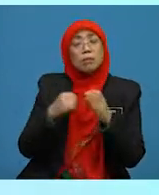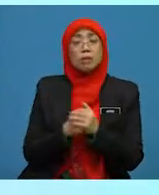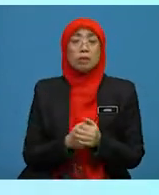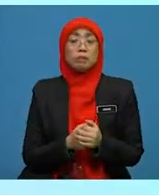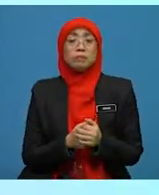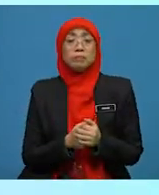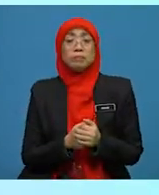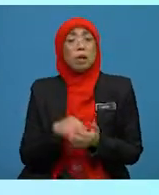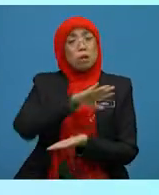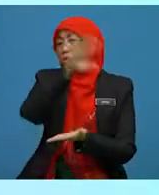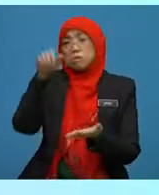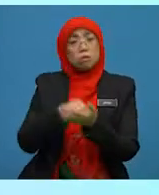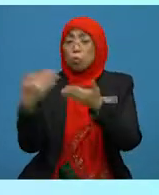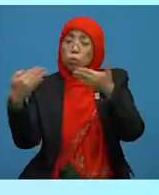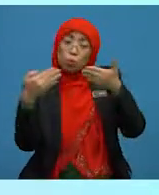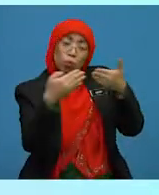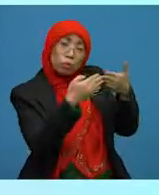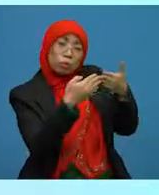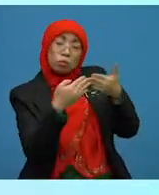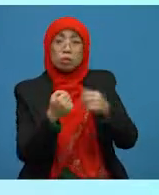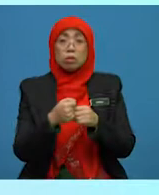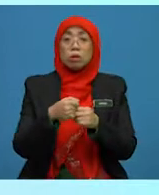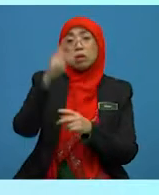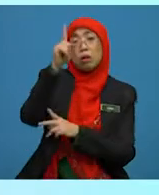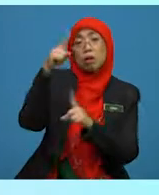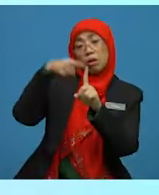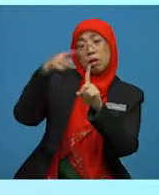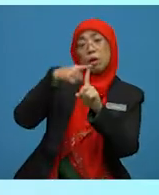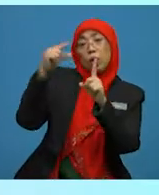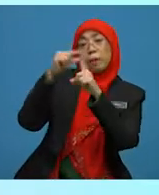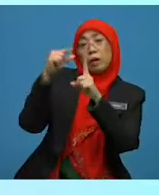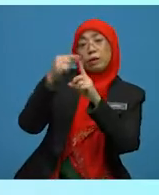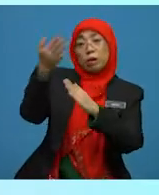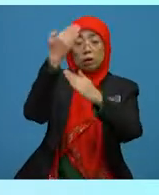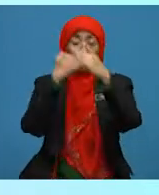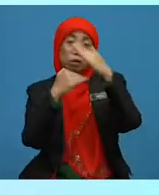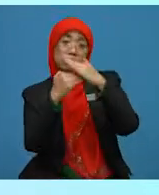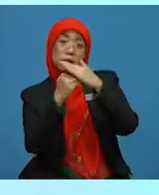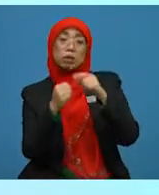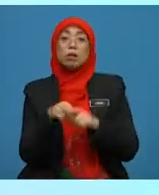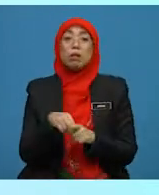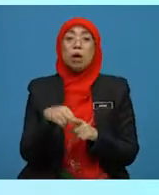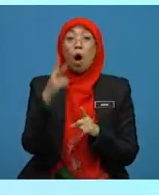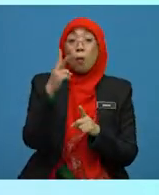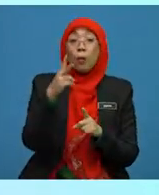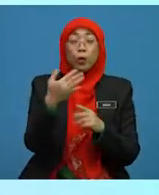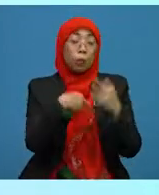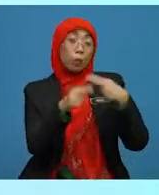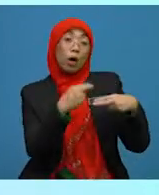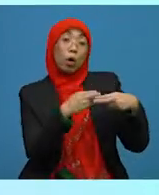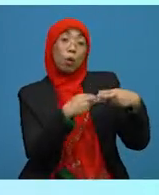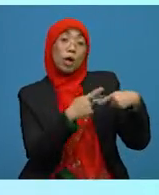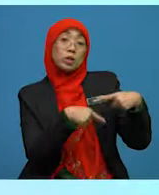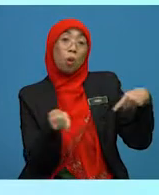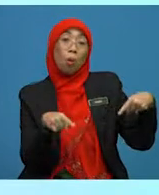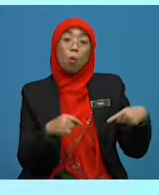Pertama, hubungan antara perkataan atau lambang dengan konsep atau makna bersifat